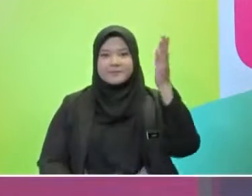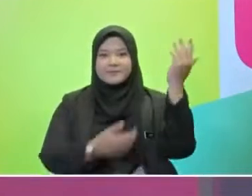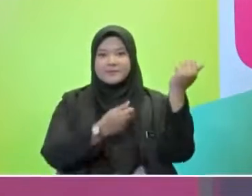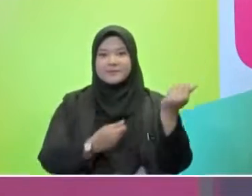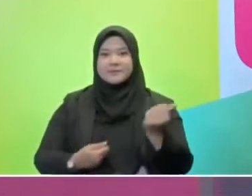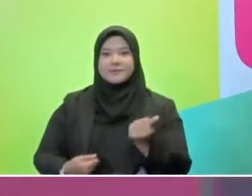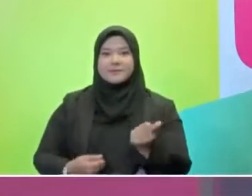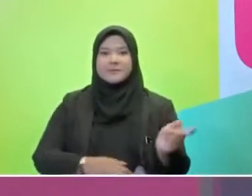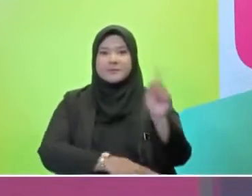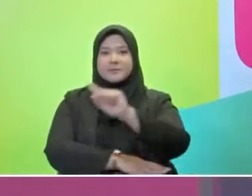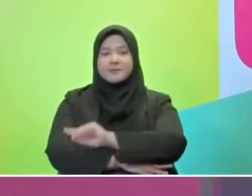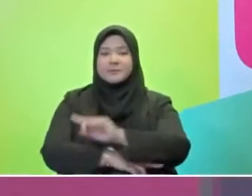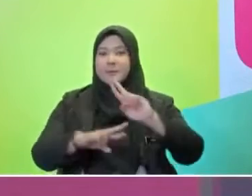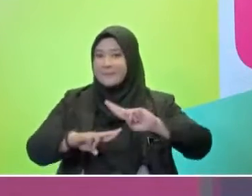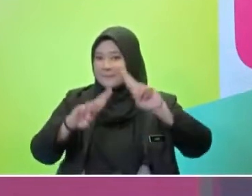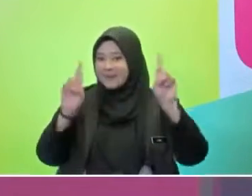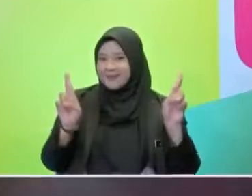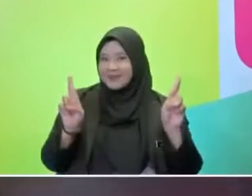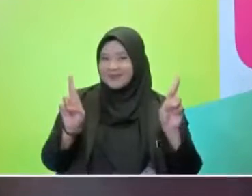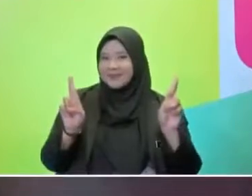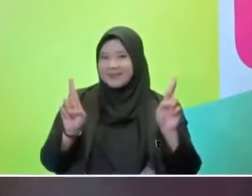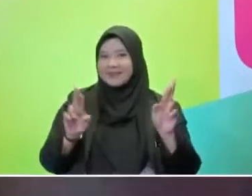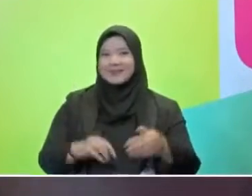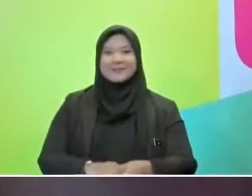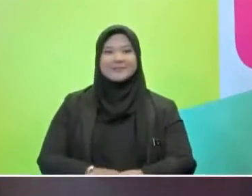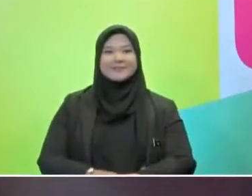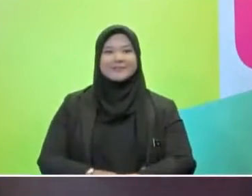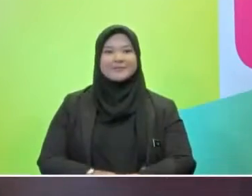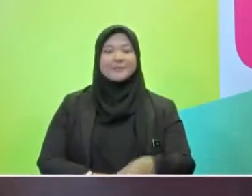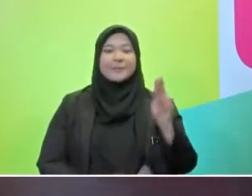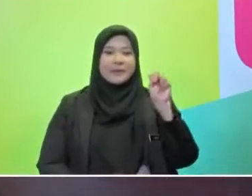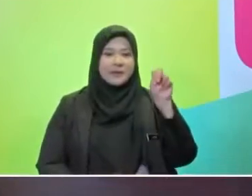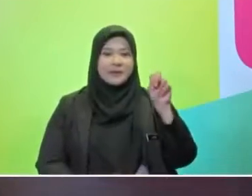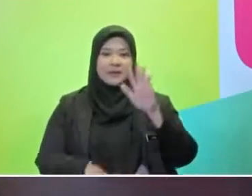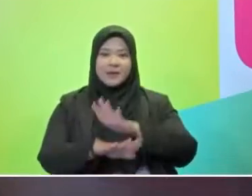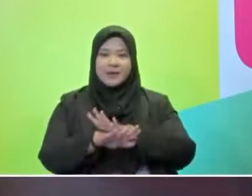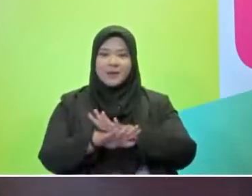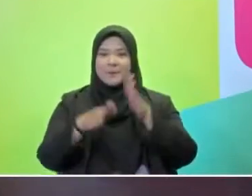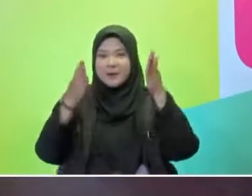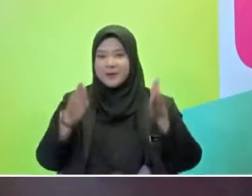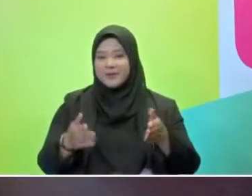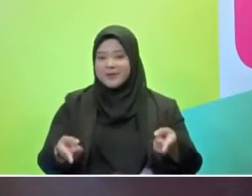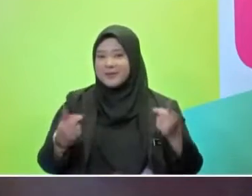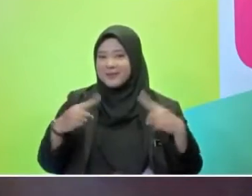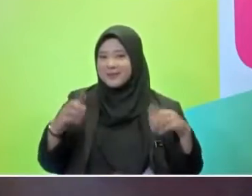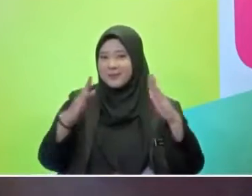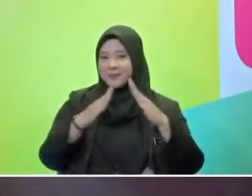tolong ibu letak kuih dalam balang ni, kan? Okey. Ada banyak ni belum lagi ni. Ah, baik-baik. Jom, ah, jom, ya? Jom. Okey. Ah,